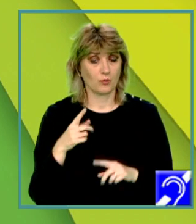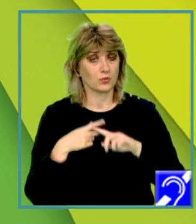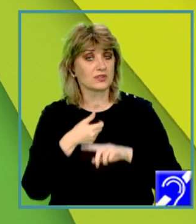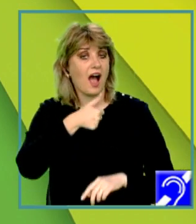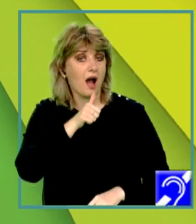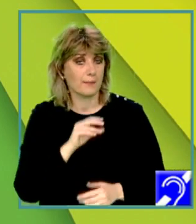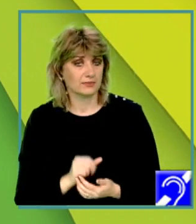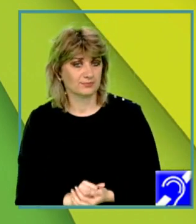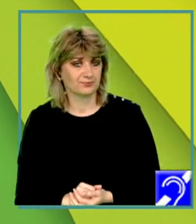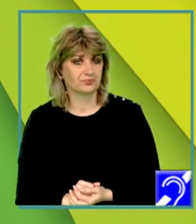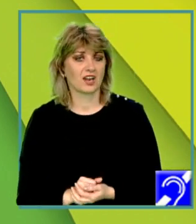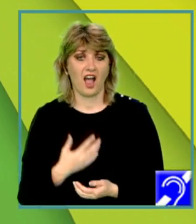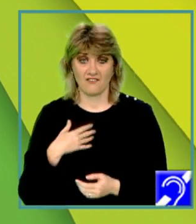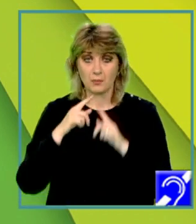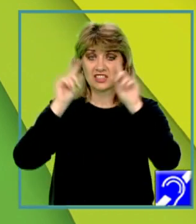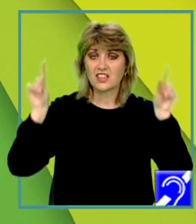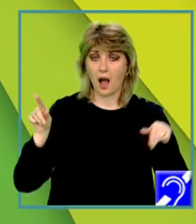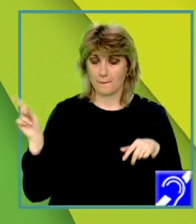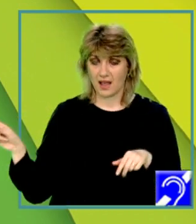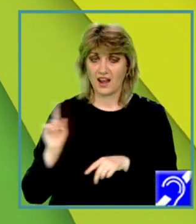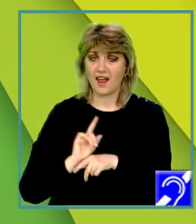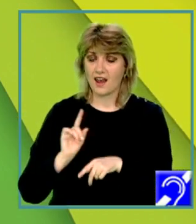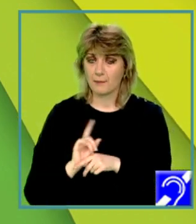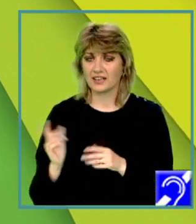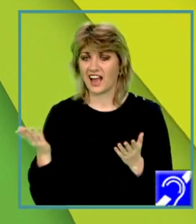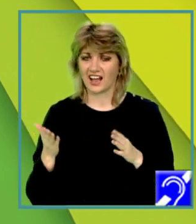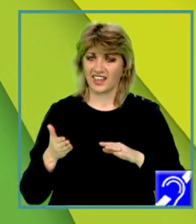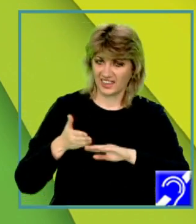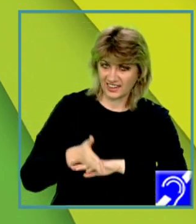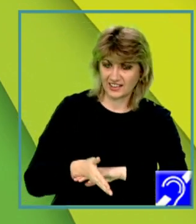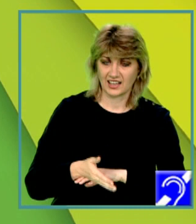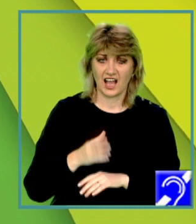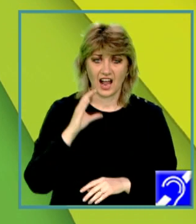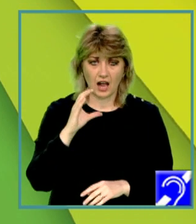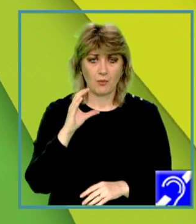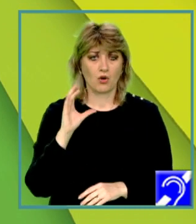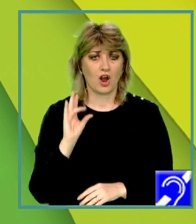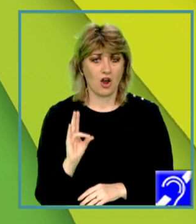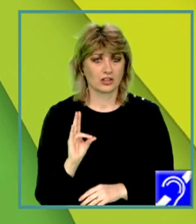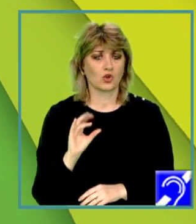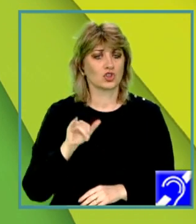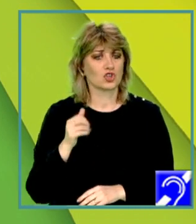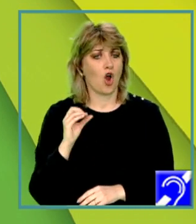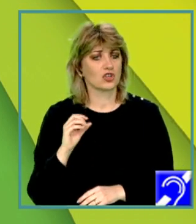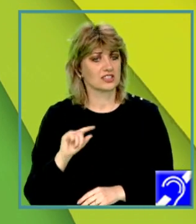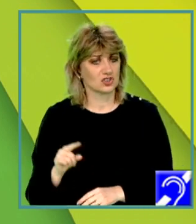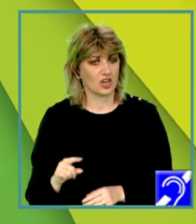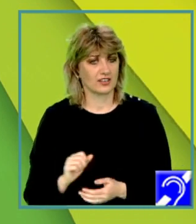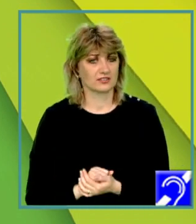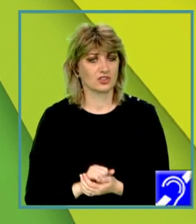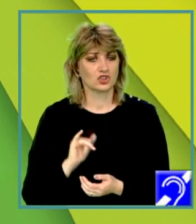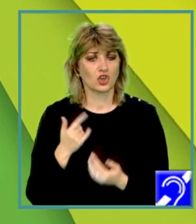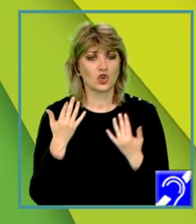avem în tabel elementele care intră adică carbon hidrogen și oxigen și numărul